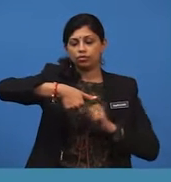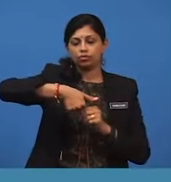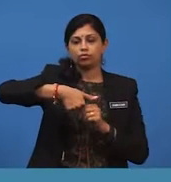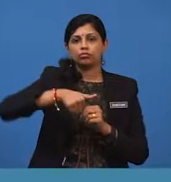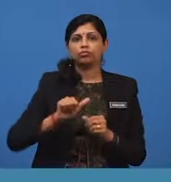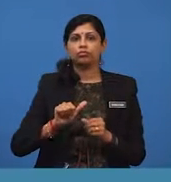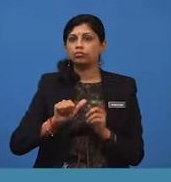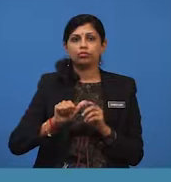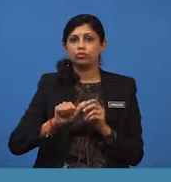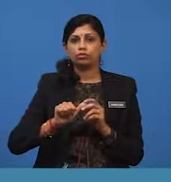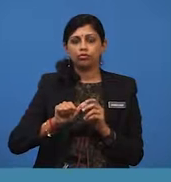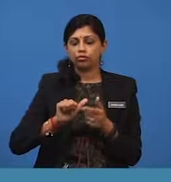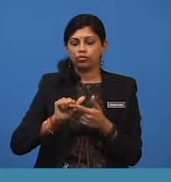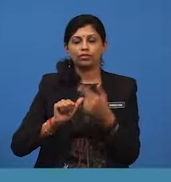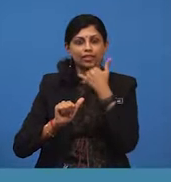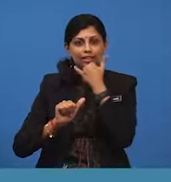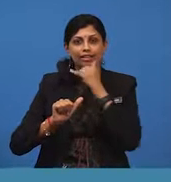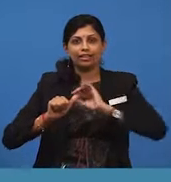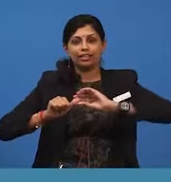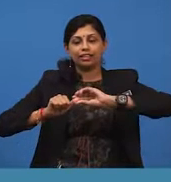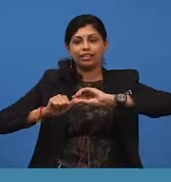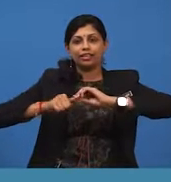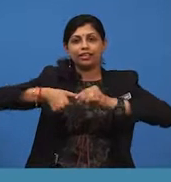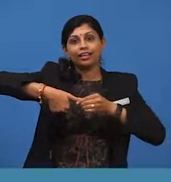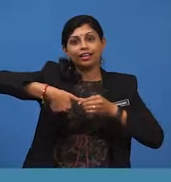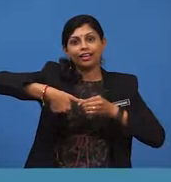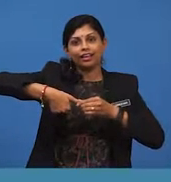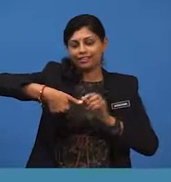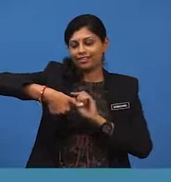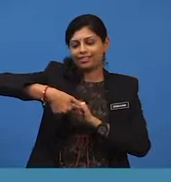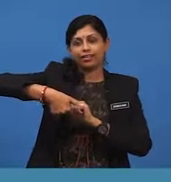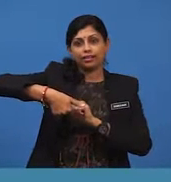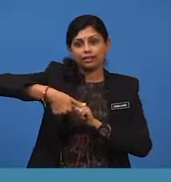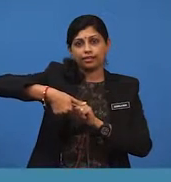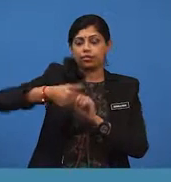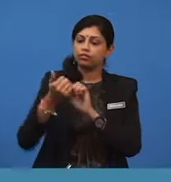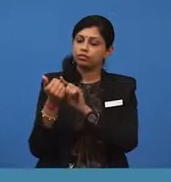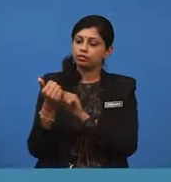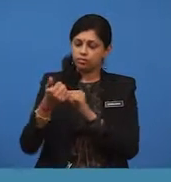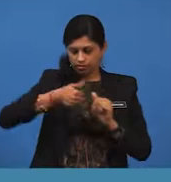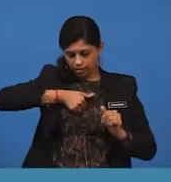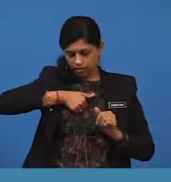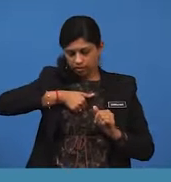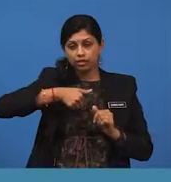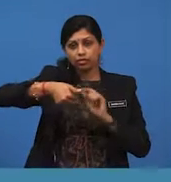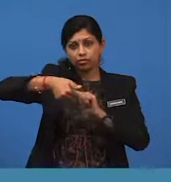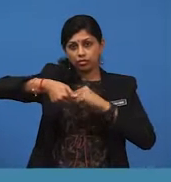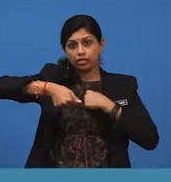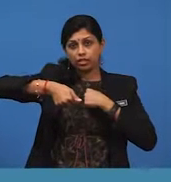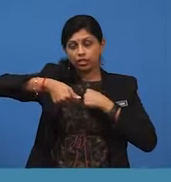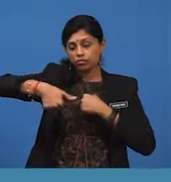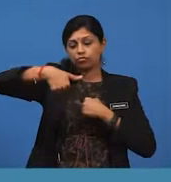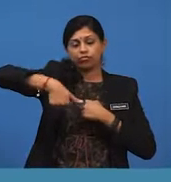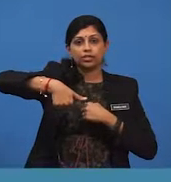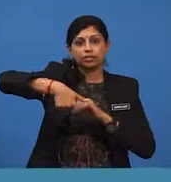arus aruhan adalah ke atas. Oleh yang demikian, jarum galvanometer akan terpesong